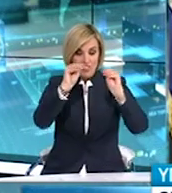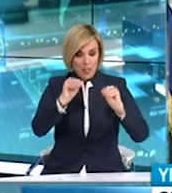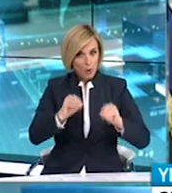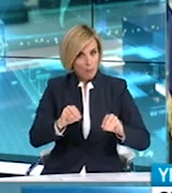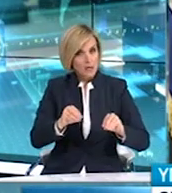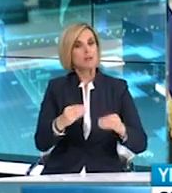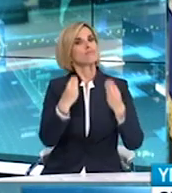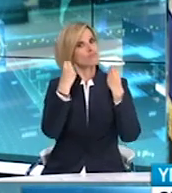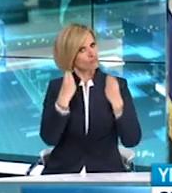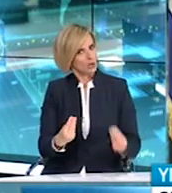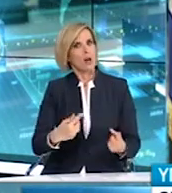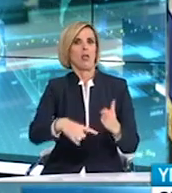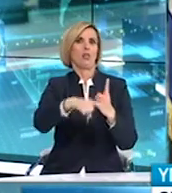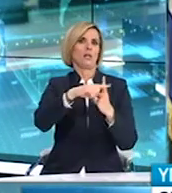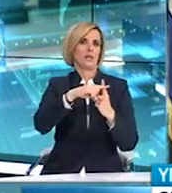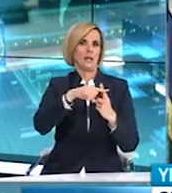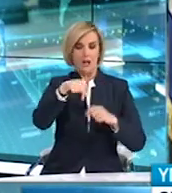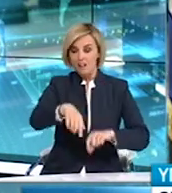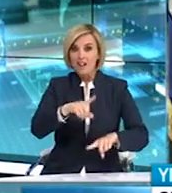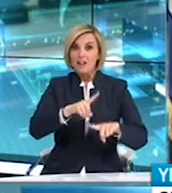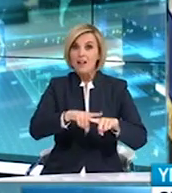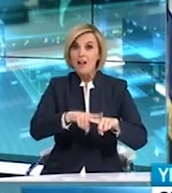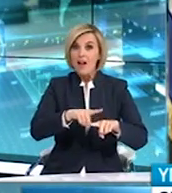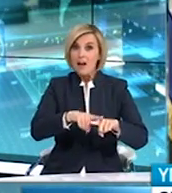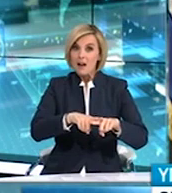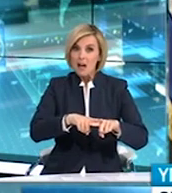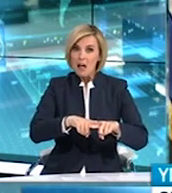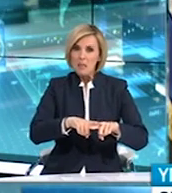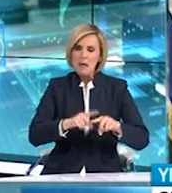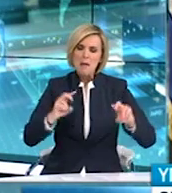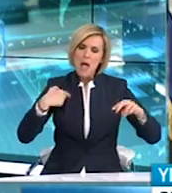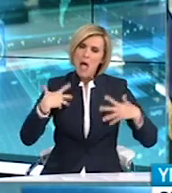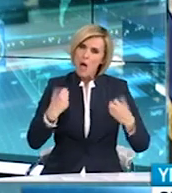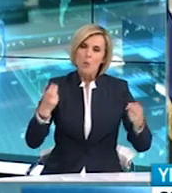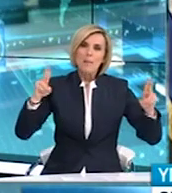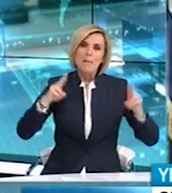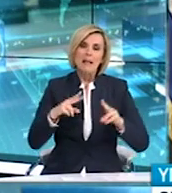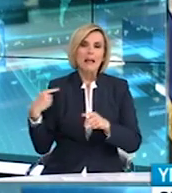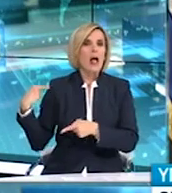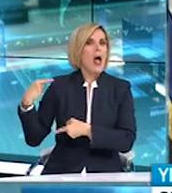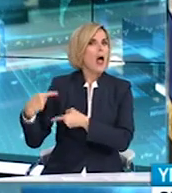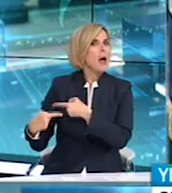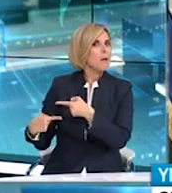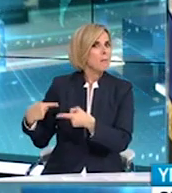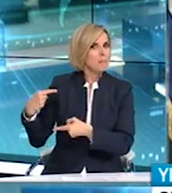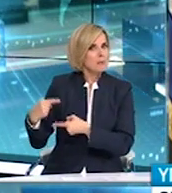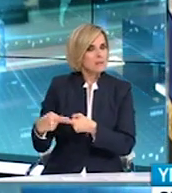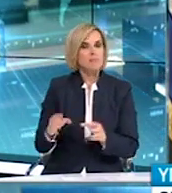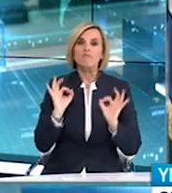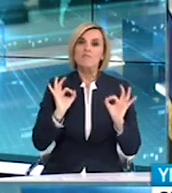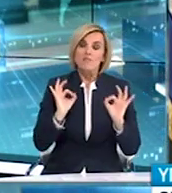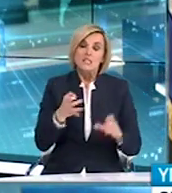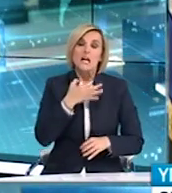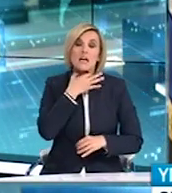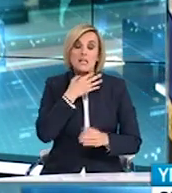καλά, και στην πατρίδα μας η πολύ μικρή εμπειρία που έχουμε είναι καλή μέχρι σήμερα. Φυσικά και χρειάζεται